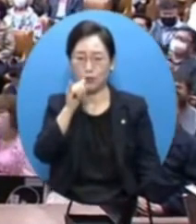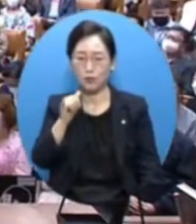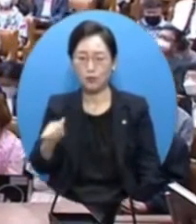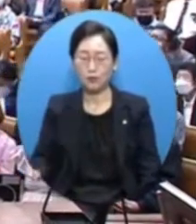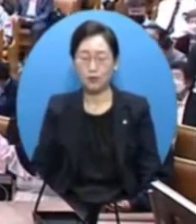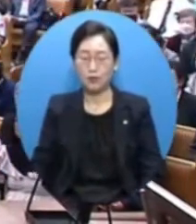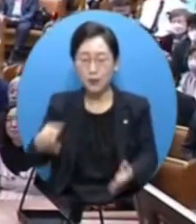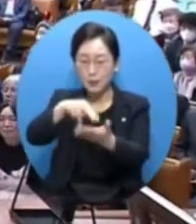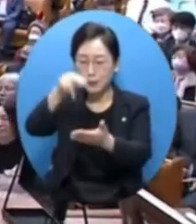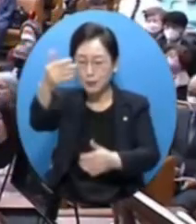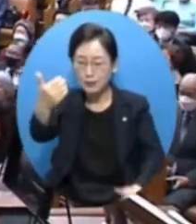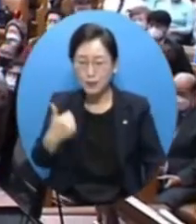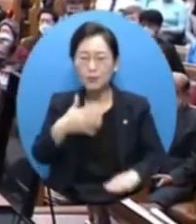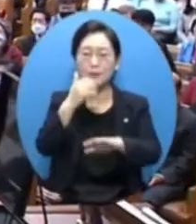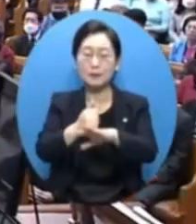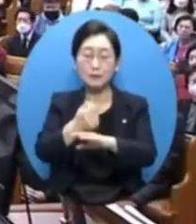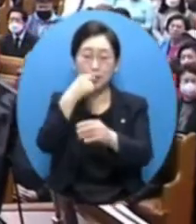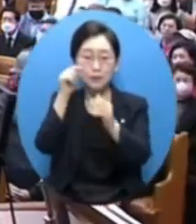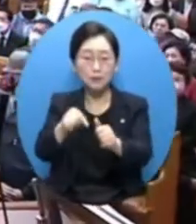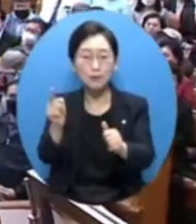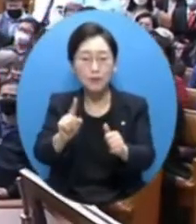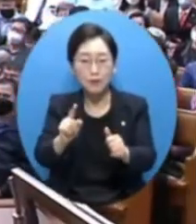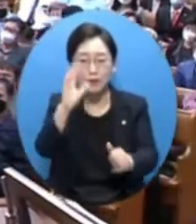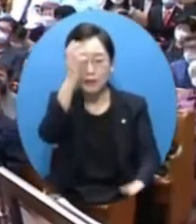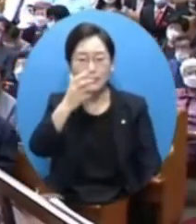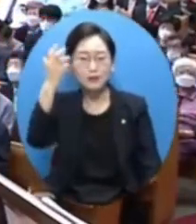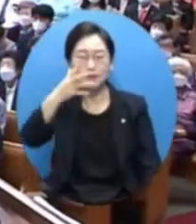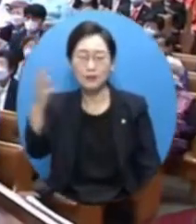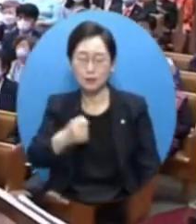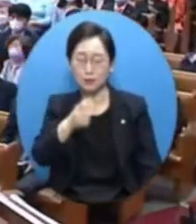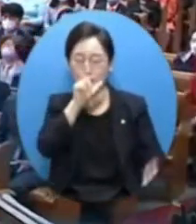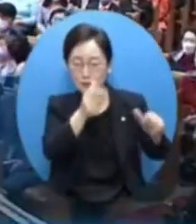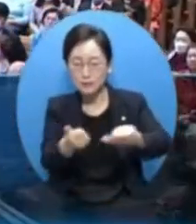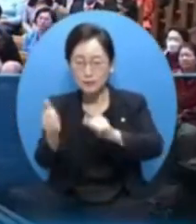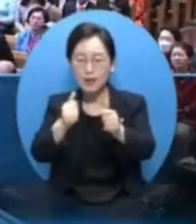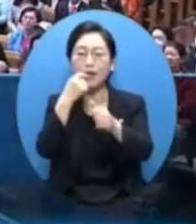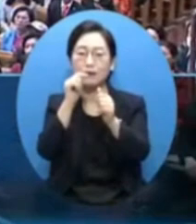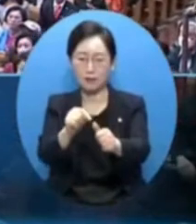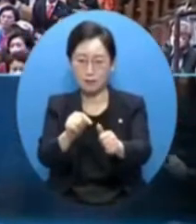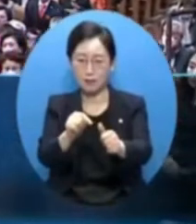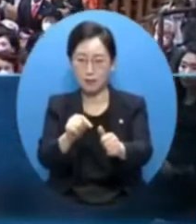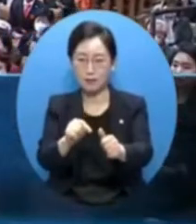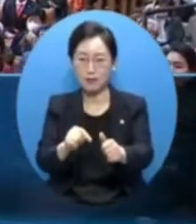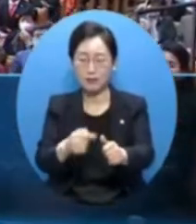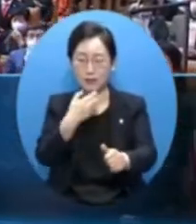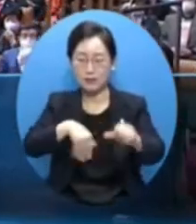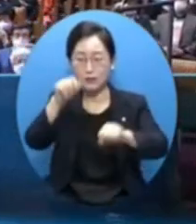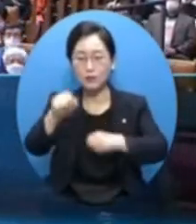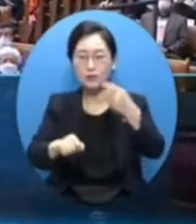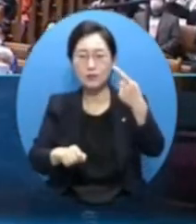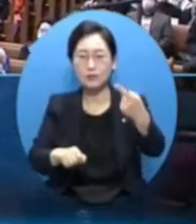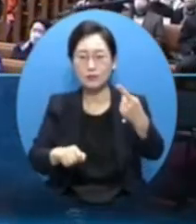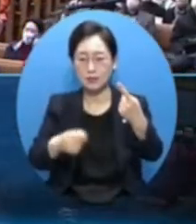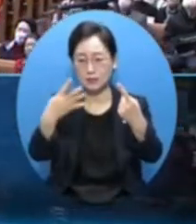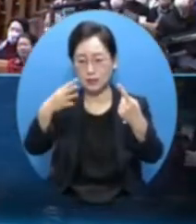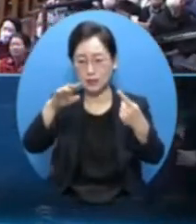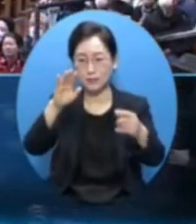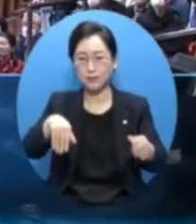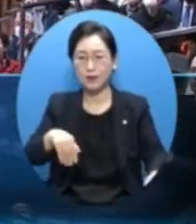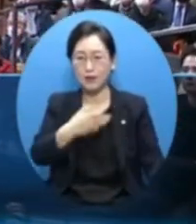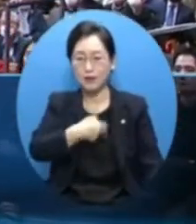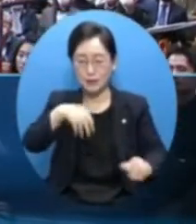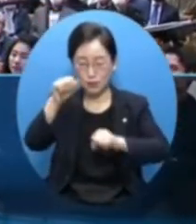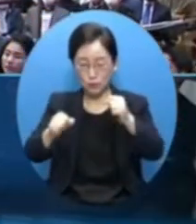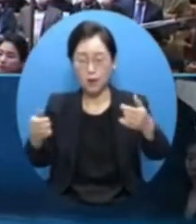승천하시기 마지막 분부하신 말씀도 성령으로 침례를 받으라는 것입니다. 사도행전 1장 4조 5절입니다. 사도와 함께 모이사 그들에게